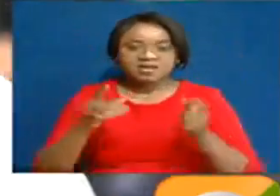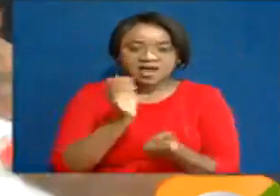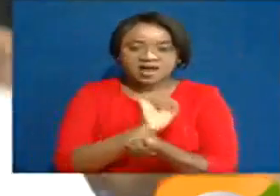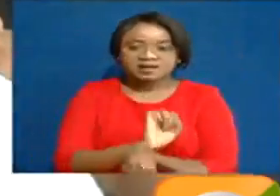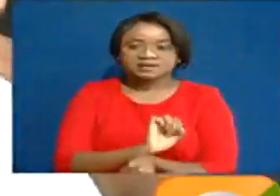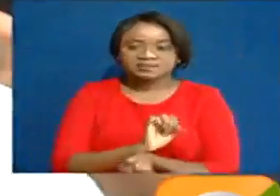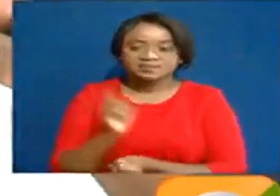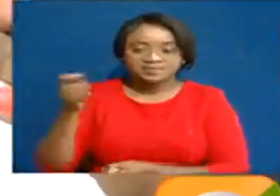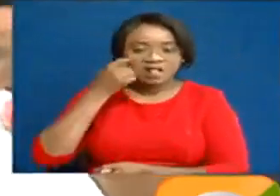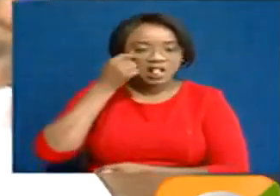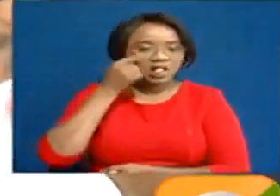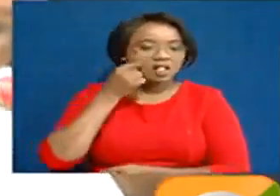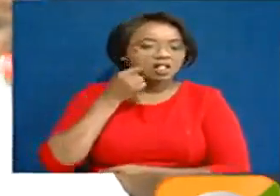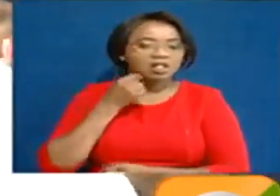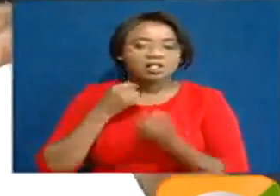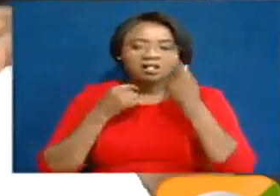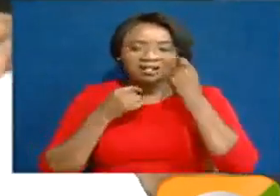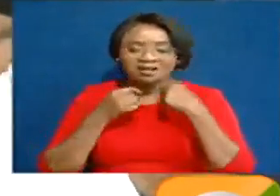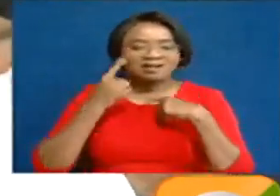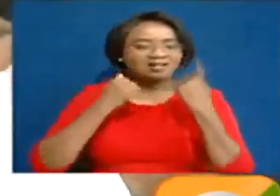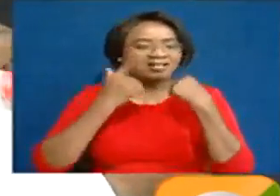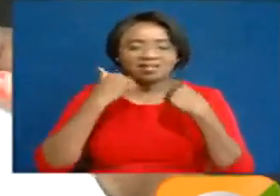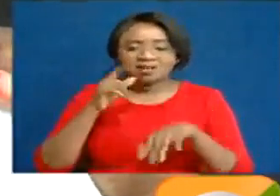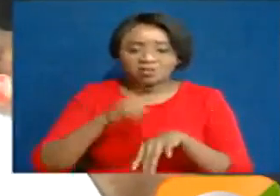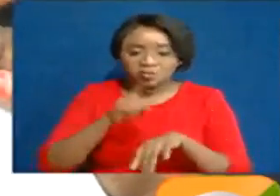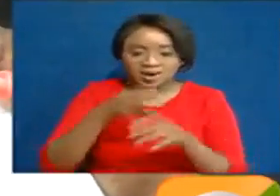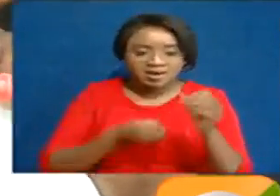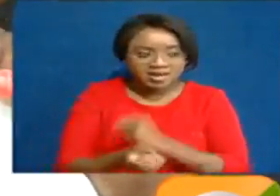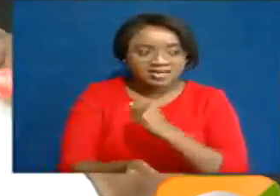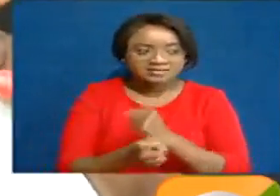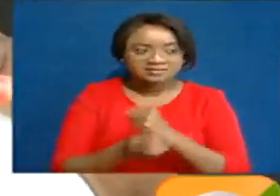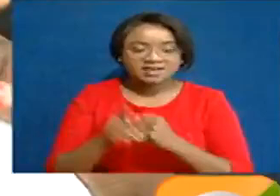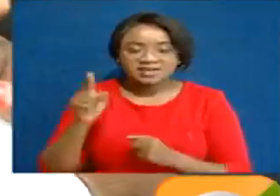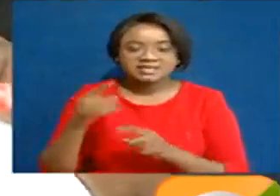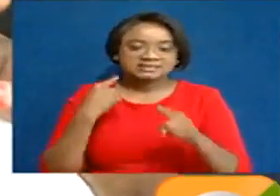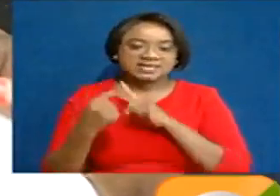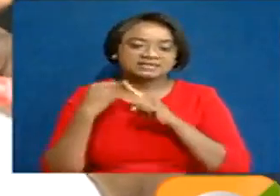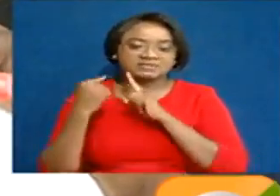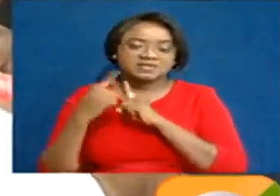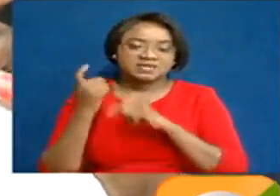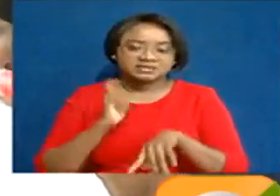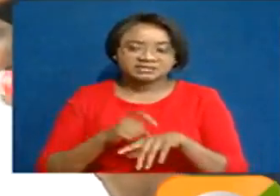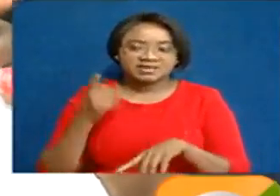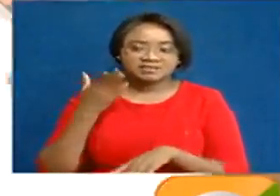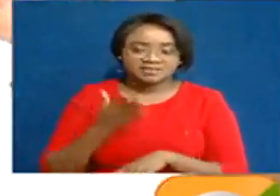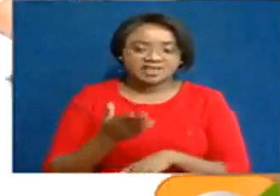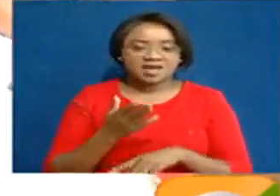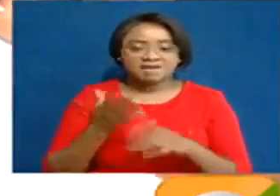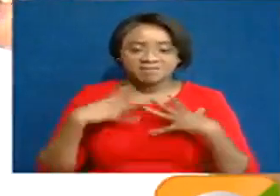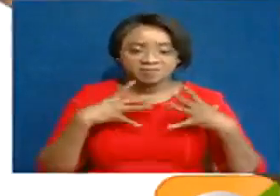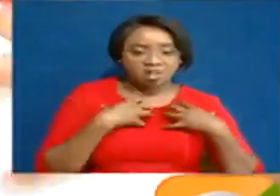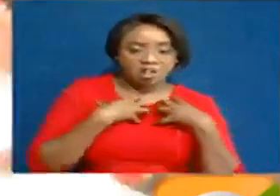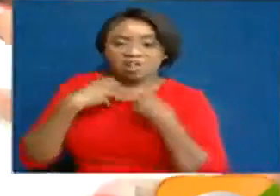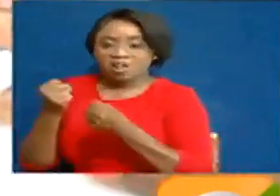Machozi yanamtiririka anapoelezea masaibu yake mikononi mwa watekaji nyara, marafiki wakimfariji.